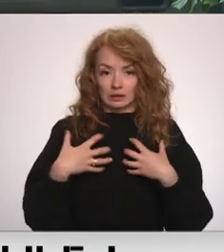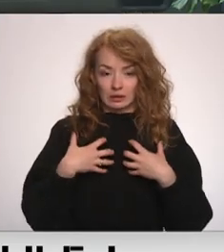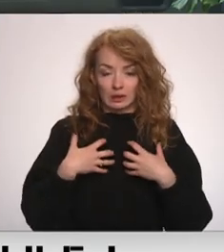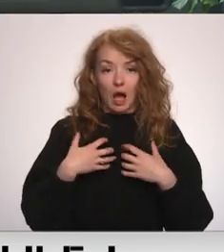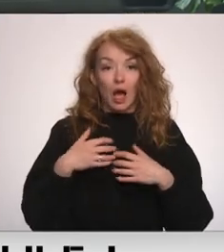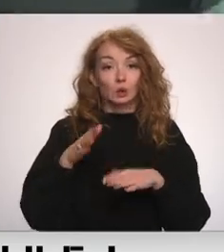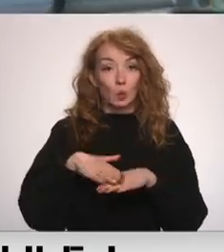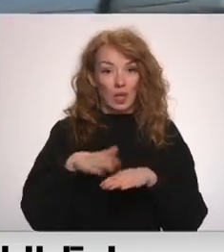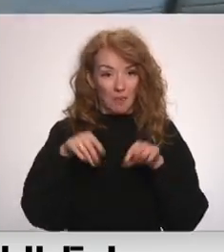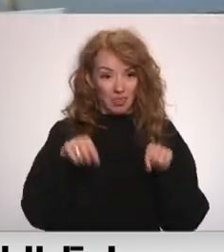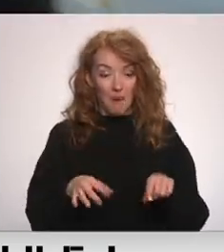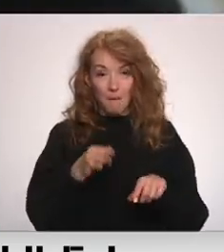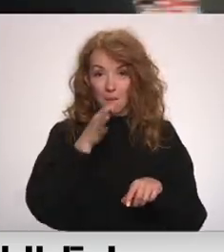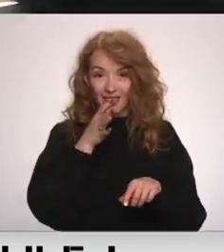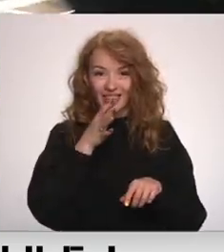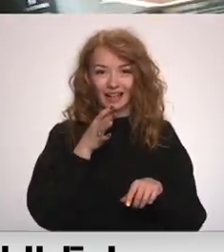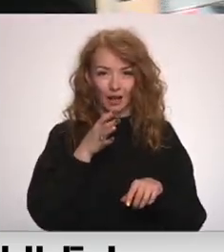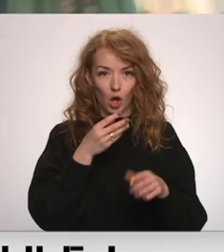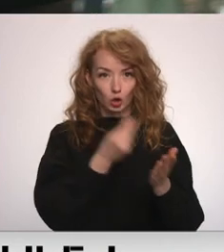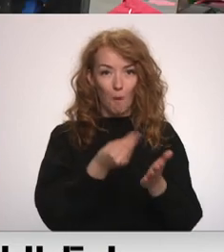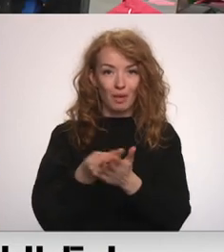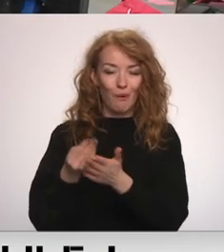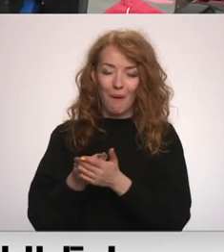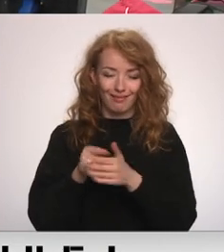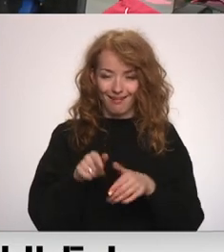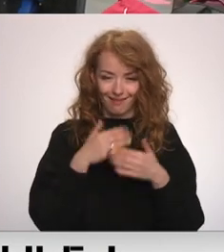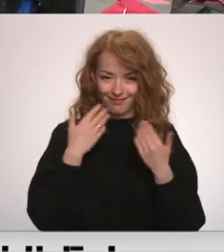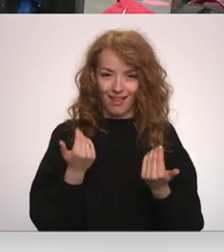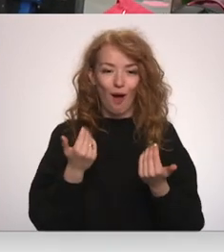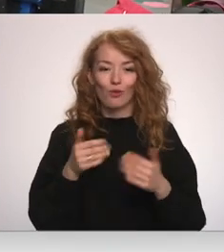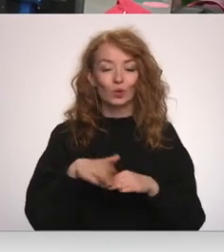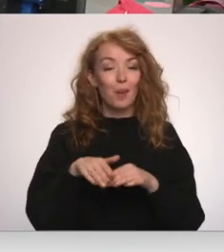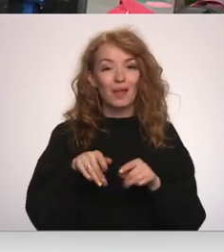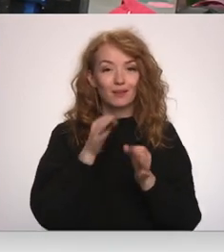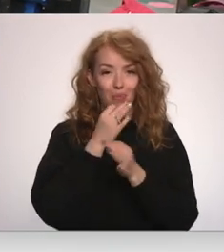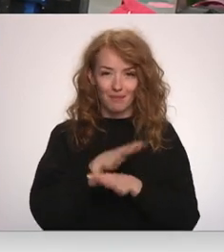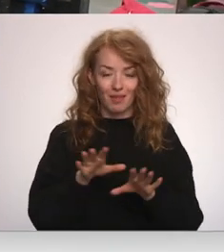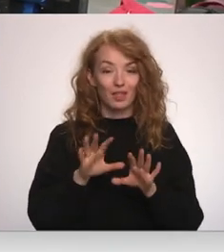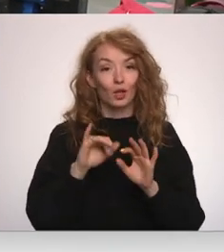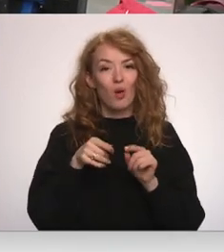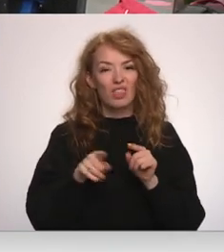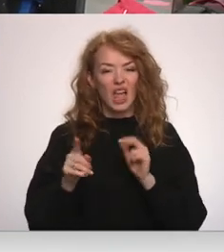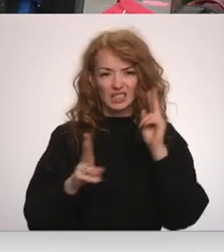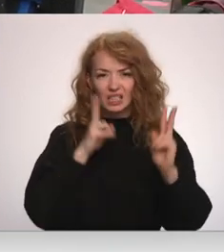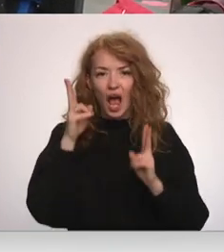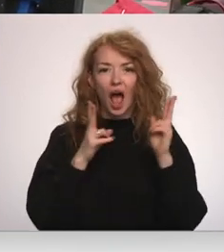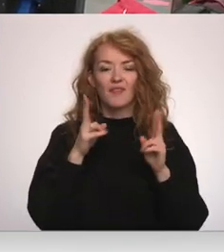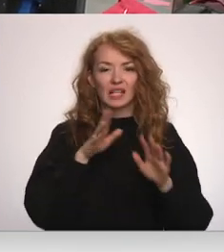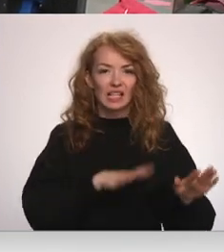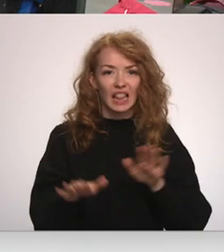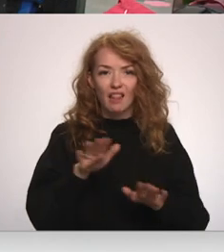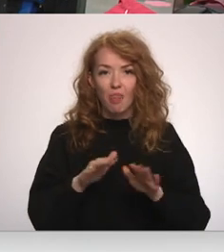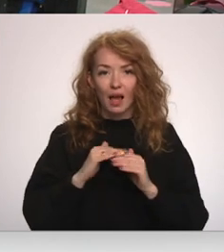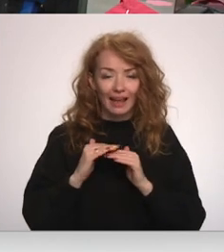to šopingot? Nē, suņiem tas diez vai patiktu, jo te ir skaņas, te ir slidena